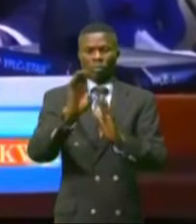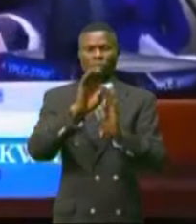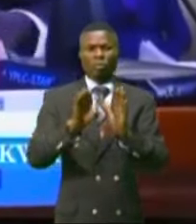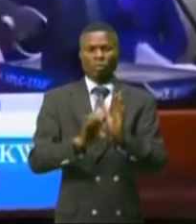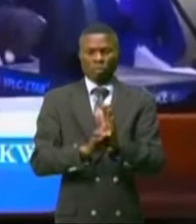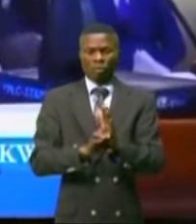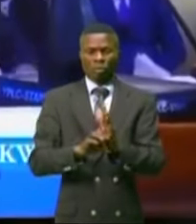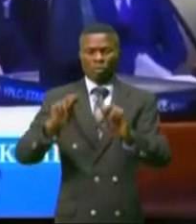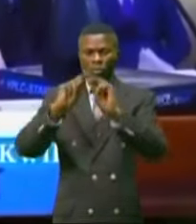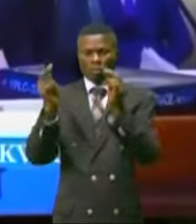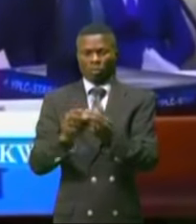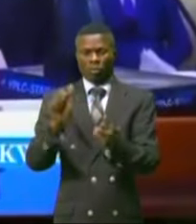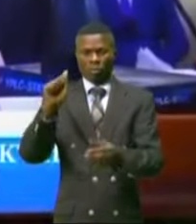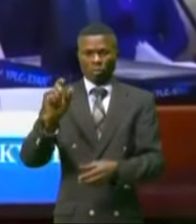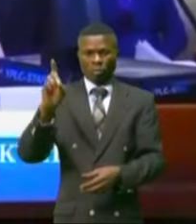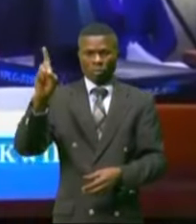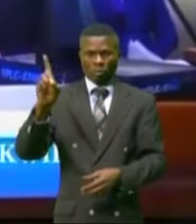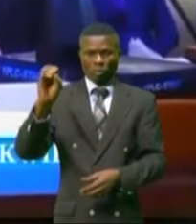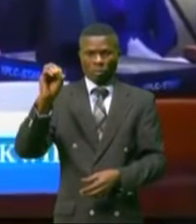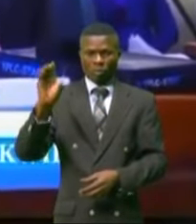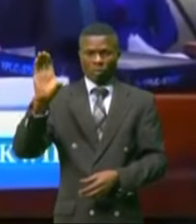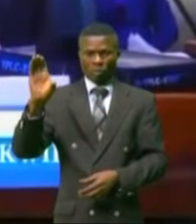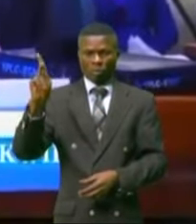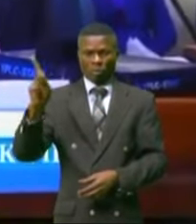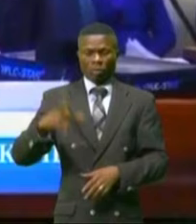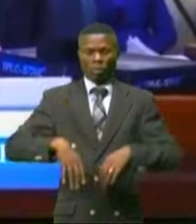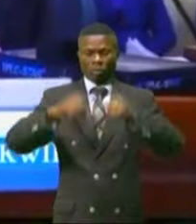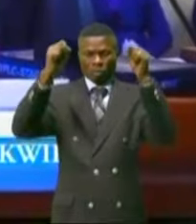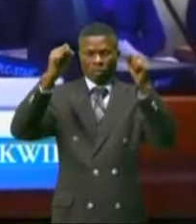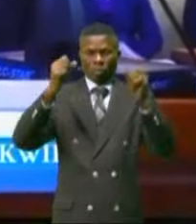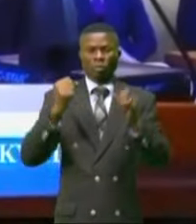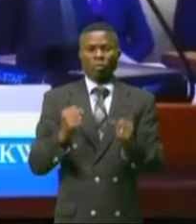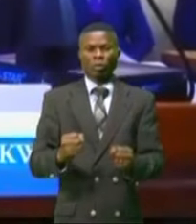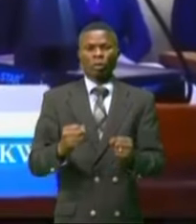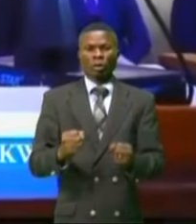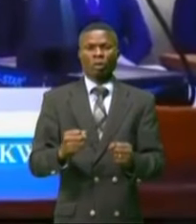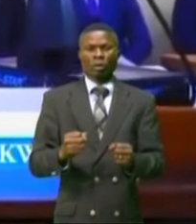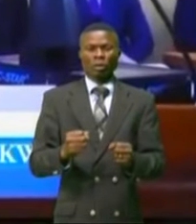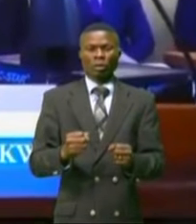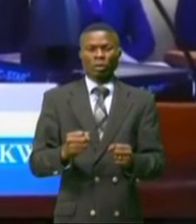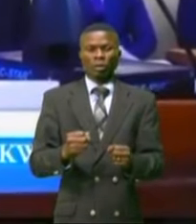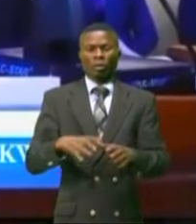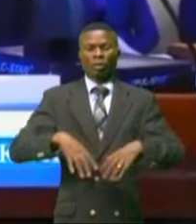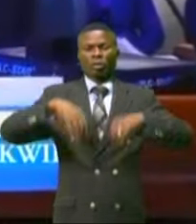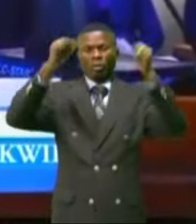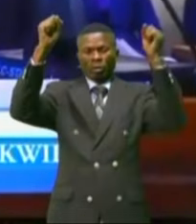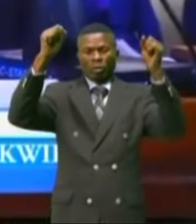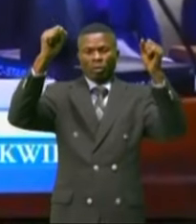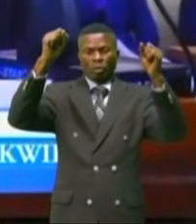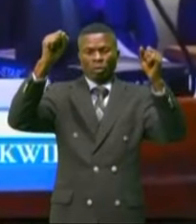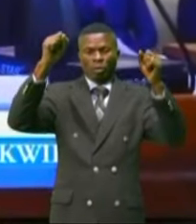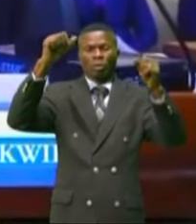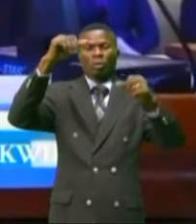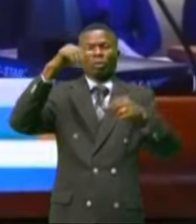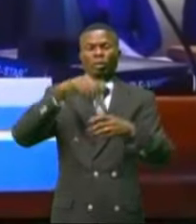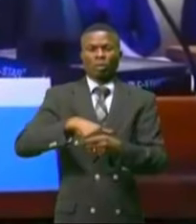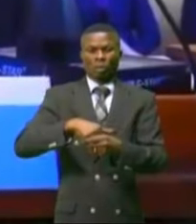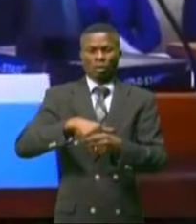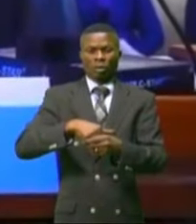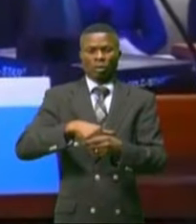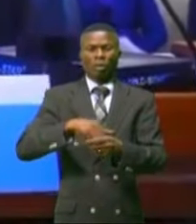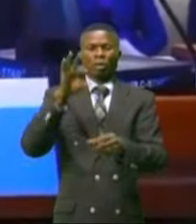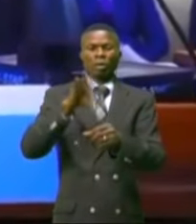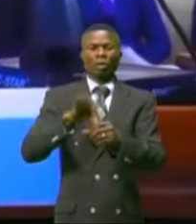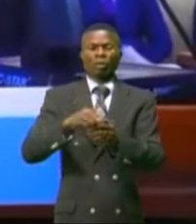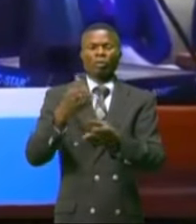des commissions ad hoc de la validation de pouvoir est adoptée moyennant